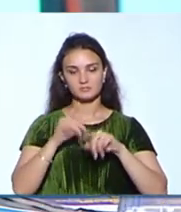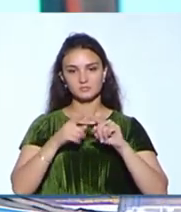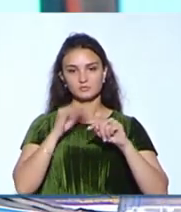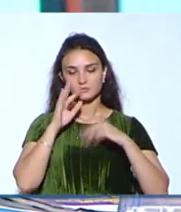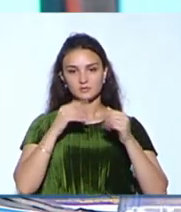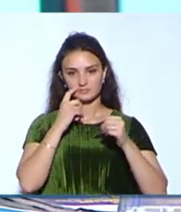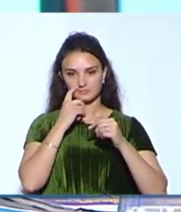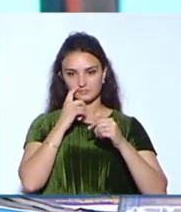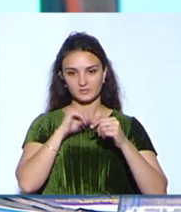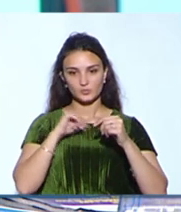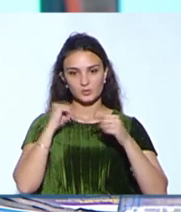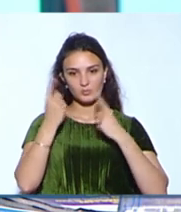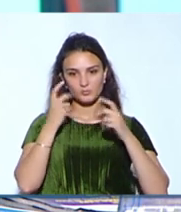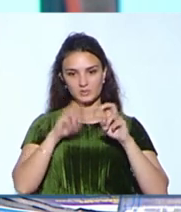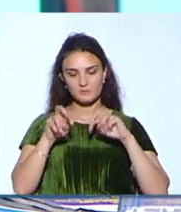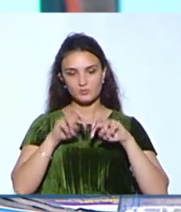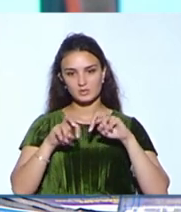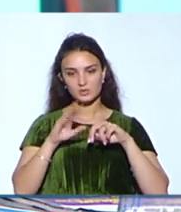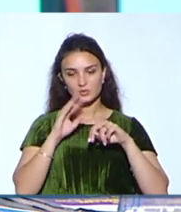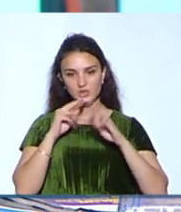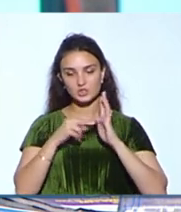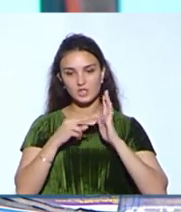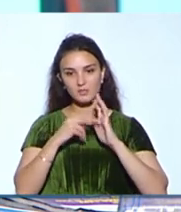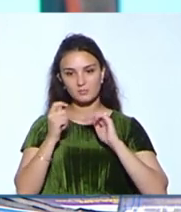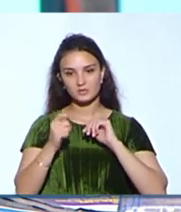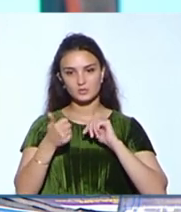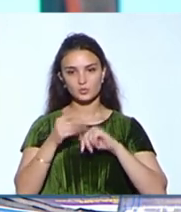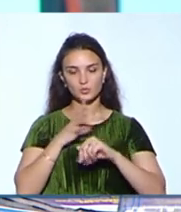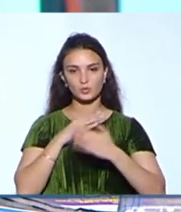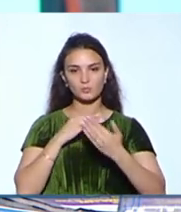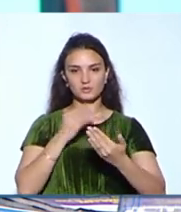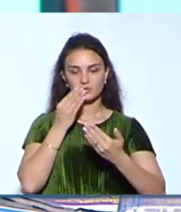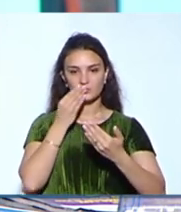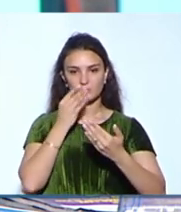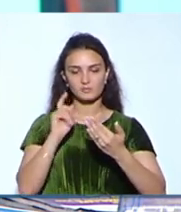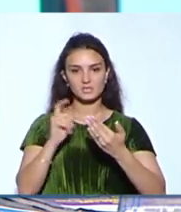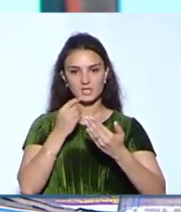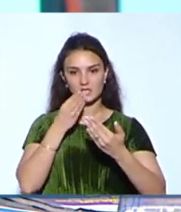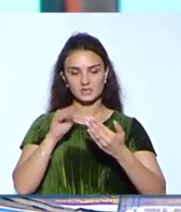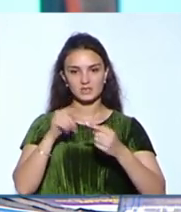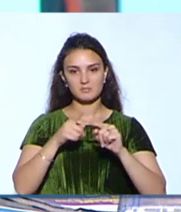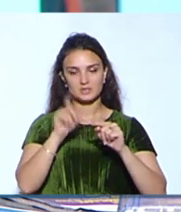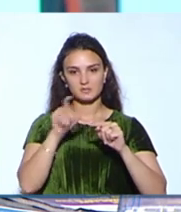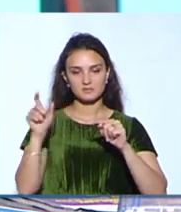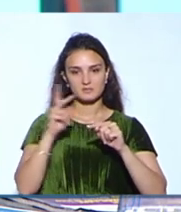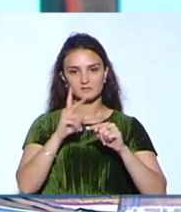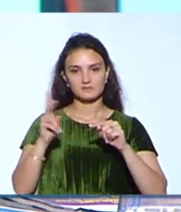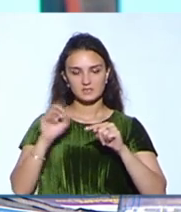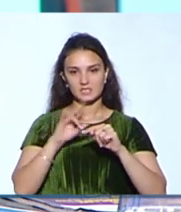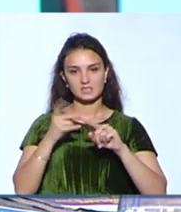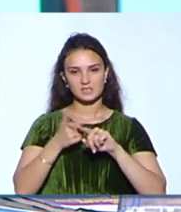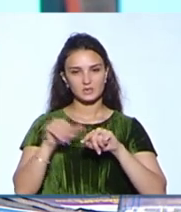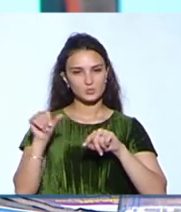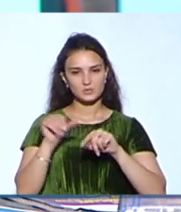ეს ინფორმაცია თვითონ მოიძიეს და როდესაც შეაფასეს, როგორი იყო მათი ნაკვებობის ხარისხი და იმ ადამიანების, რომლებიც ან